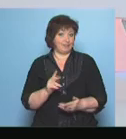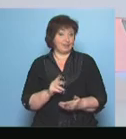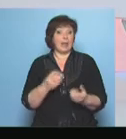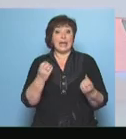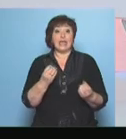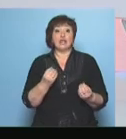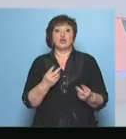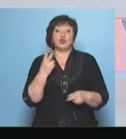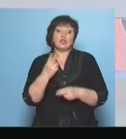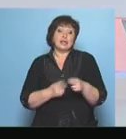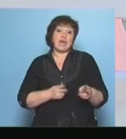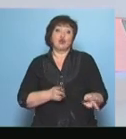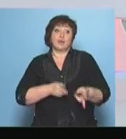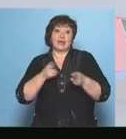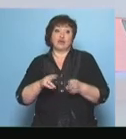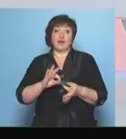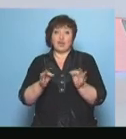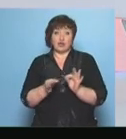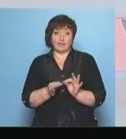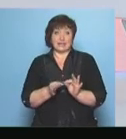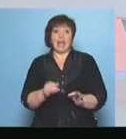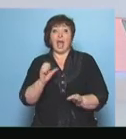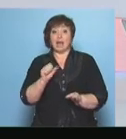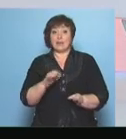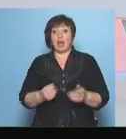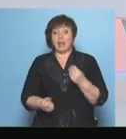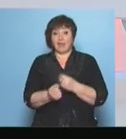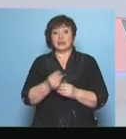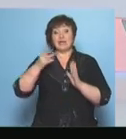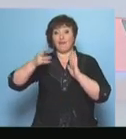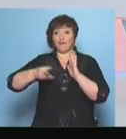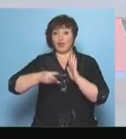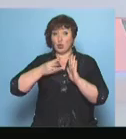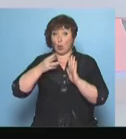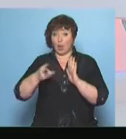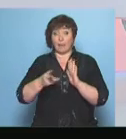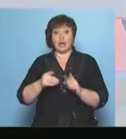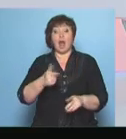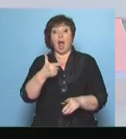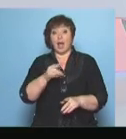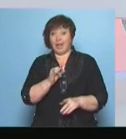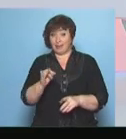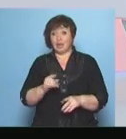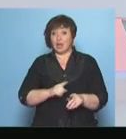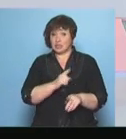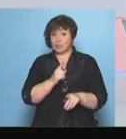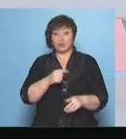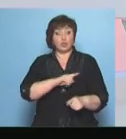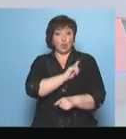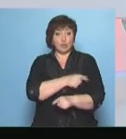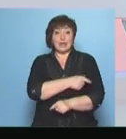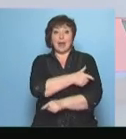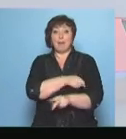одном железнодорожном переезде в Ижевске на Красноармейской появятся видеокамеры, а госавтоинспекторы переходят на усиленное